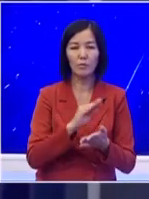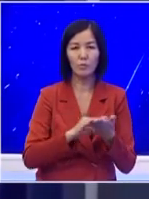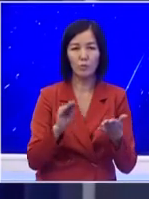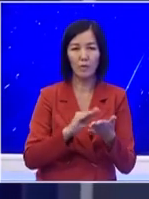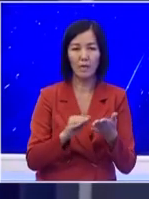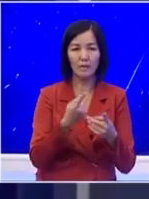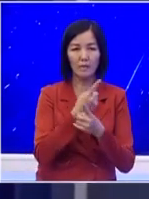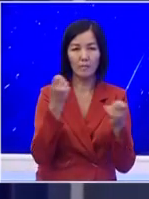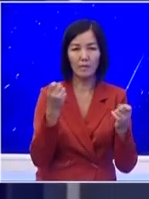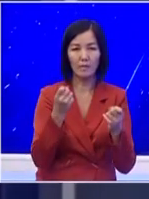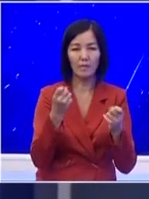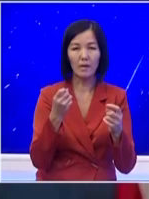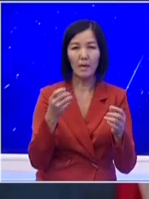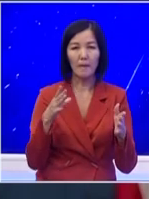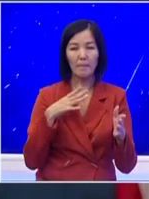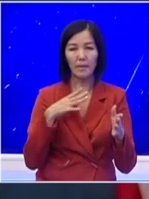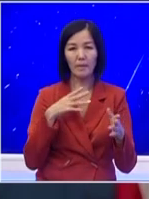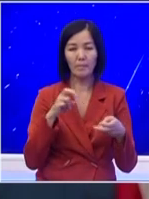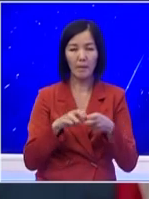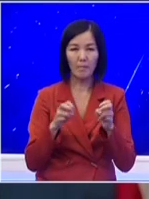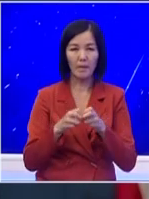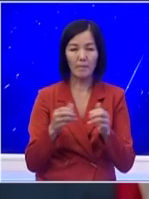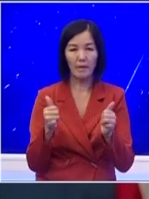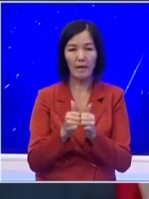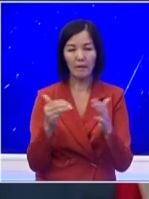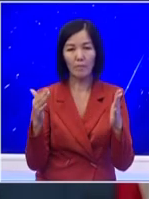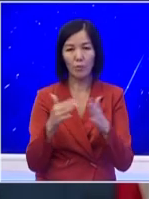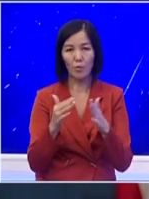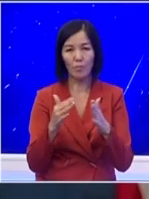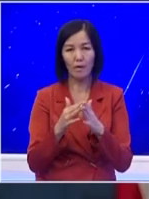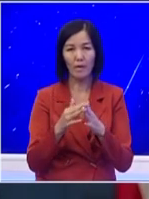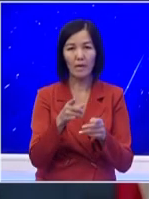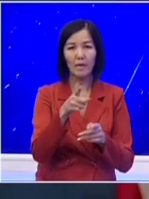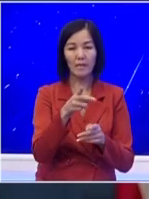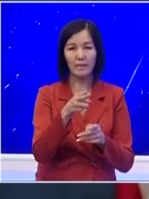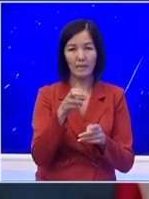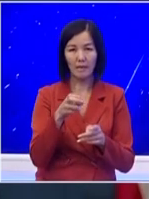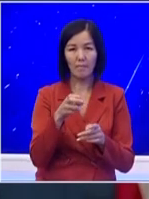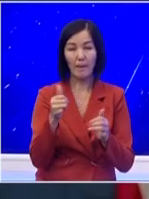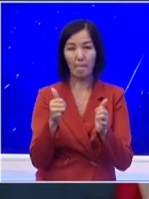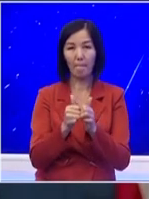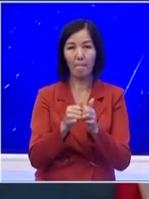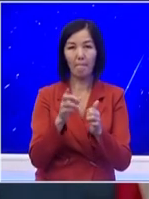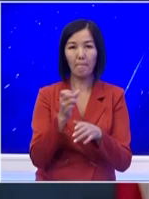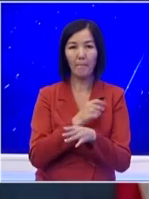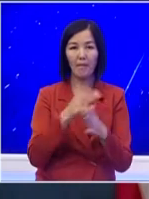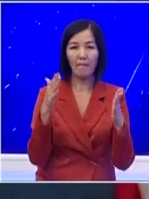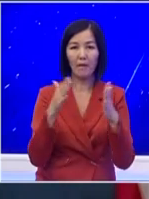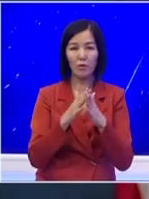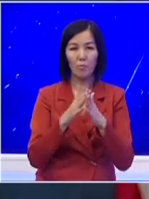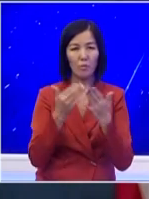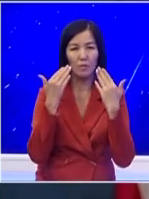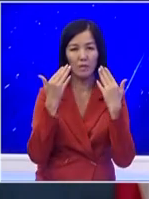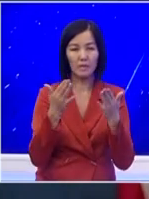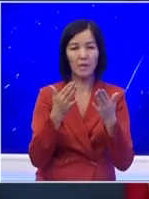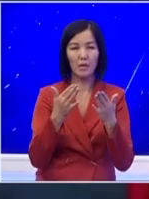инциденте, произошедшем за пределами комплекса, и объяснил, что причиной его ухода стала стрельба около Белого дома. Он отметил, что всех деталей не знает,